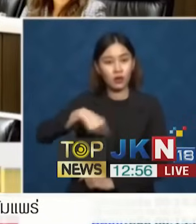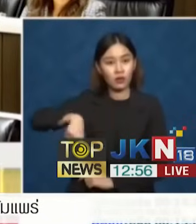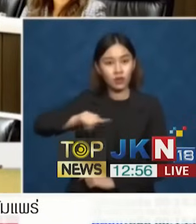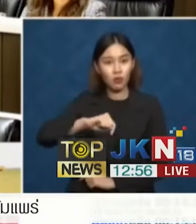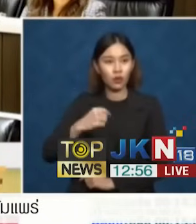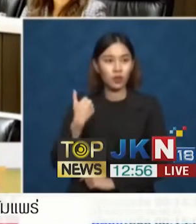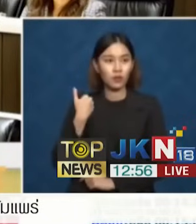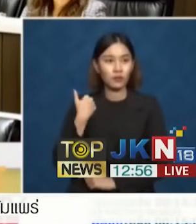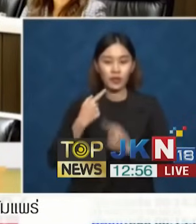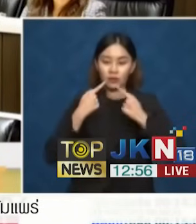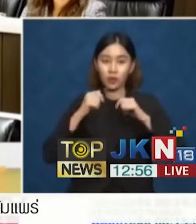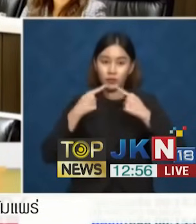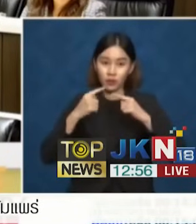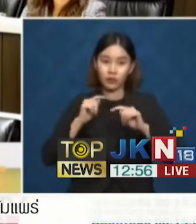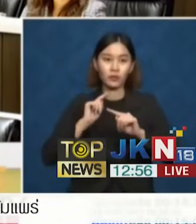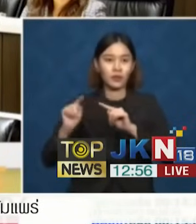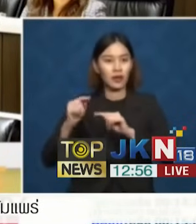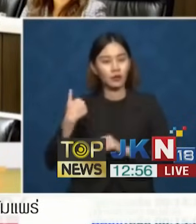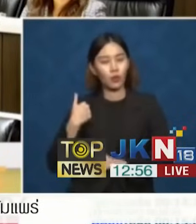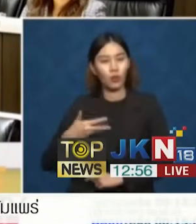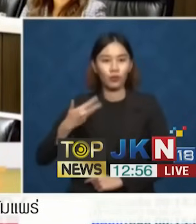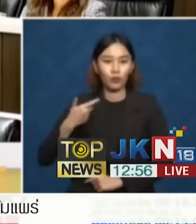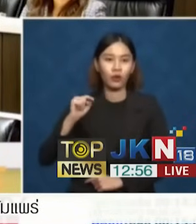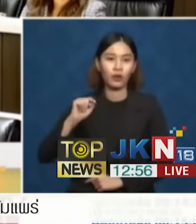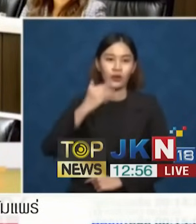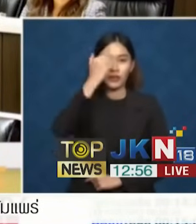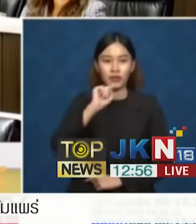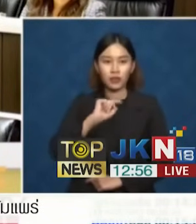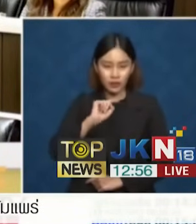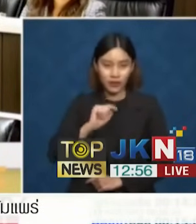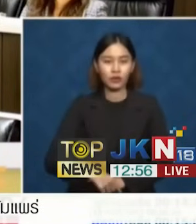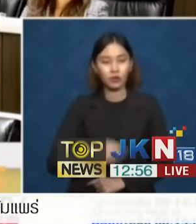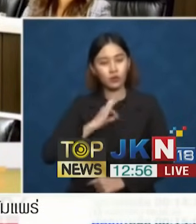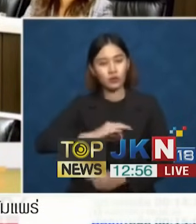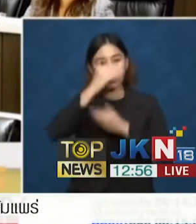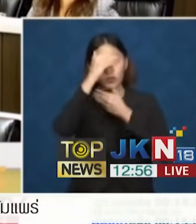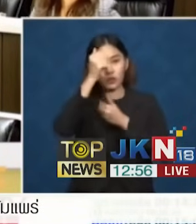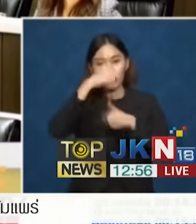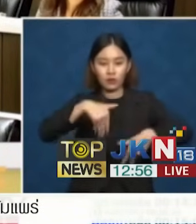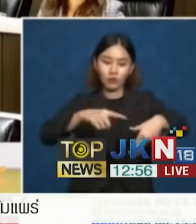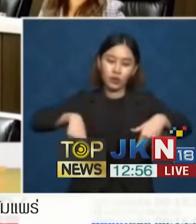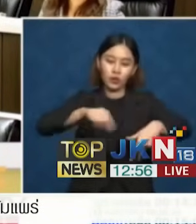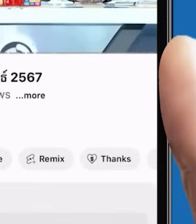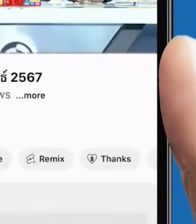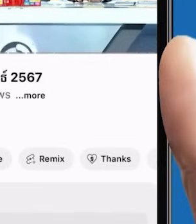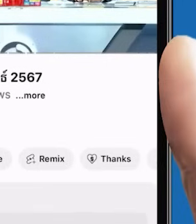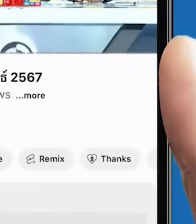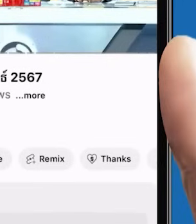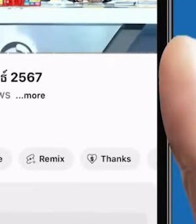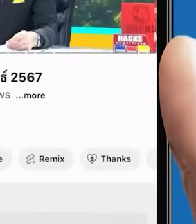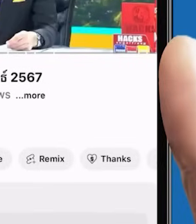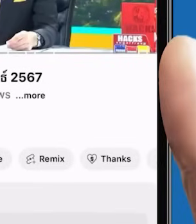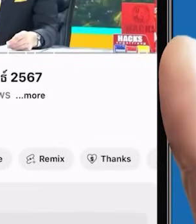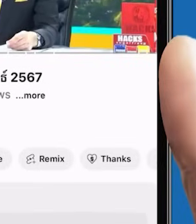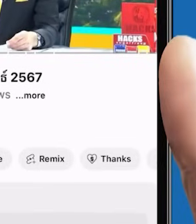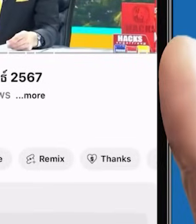ไม่เดี๋ยวเราจะแตะเรื่องอื่นแทน เพราะว่าไม่ได้เกี่ยวกับเรื่องของการทำงานรัฐบาล โอ้โหไม่เกี่ยวได้ยังไงจบข่าวฮะ ค่ะ มาร่วมสนับสนุ